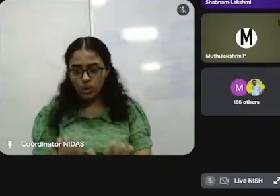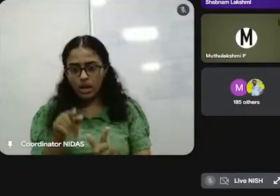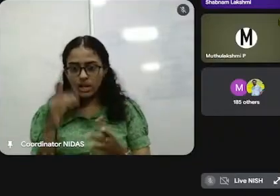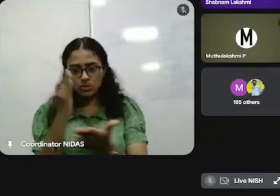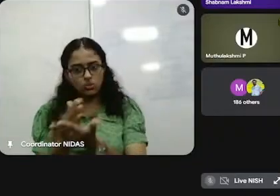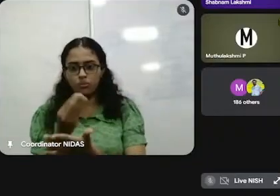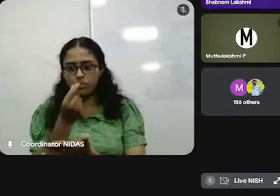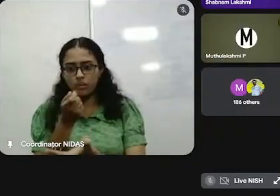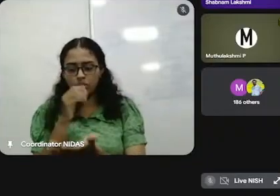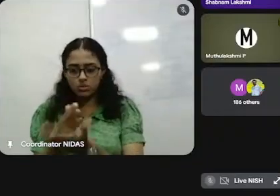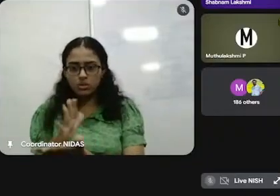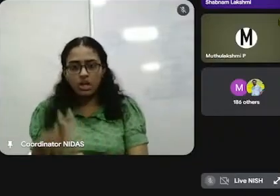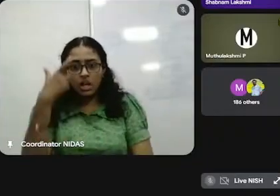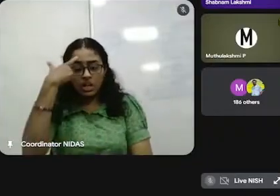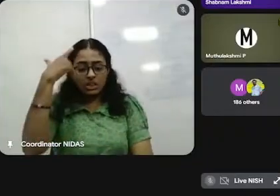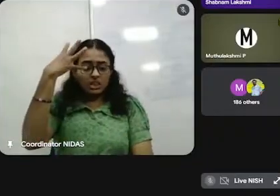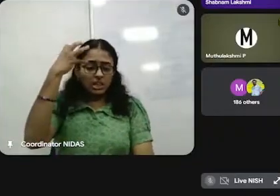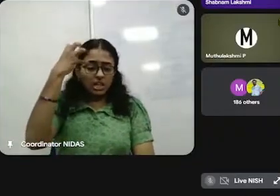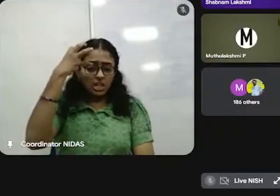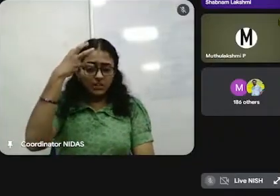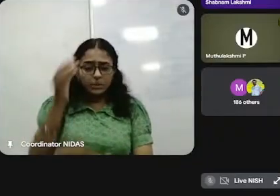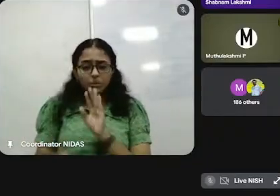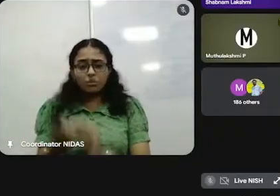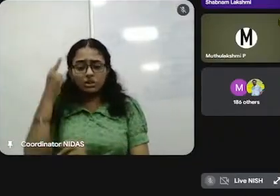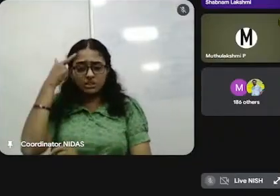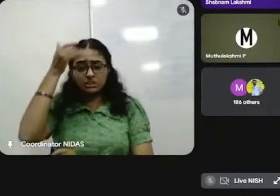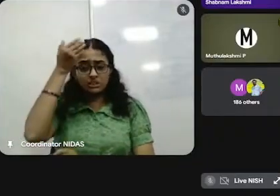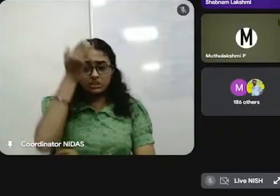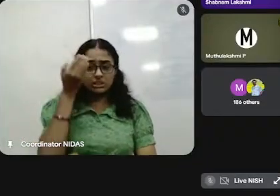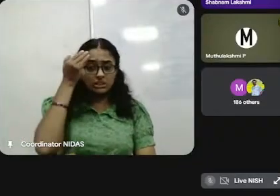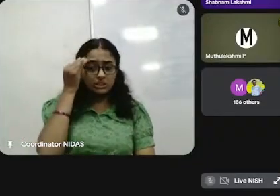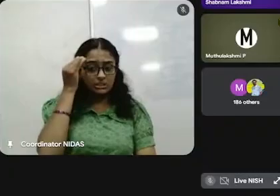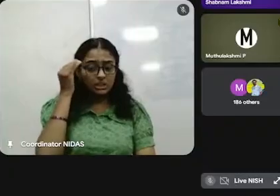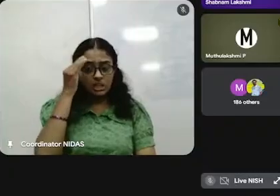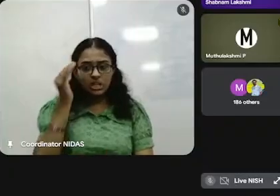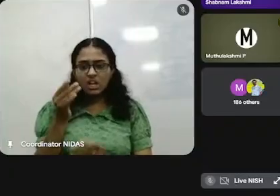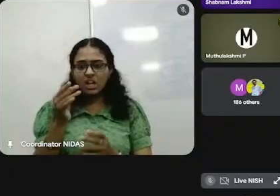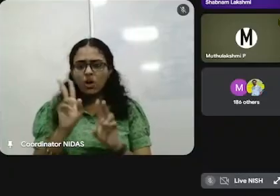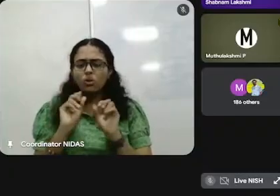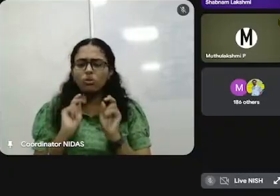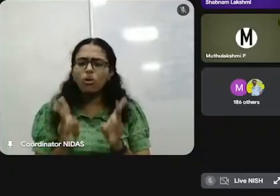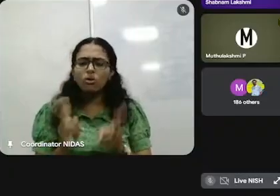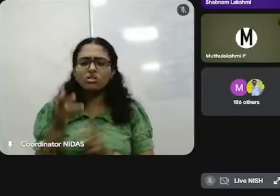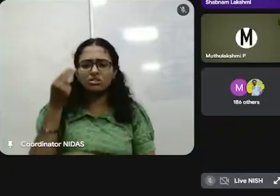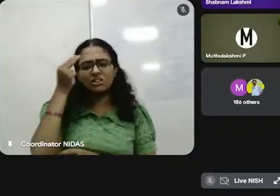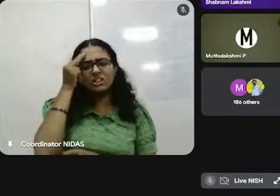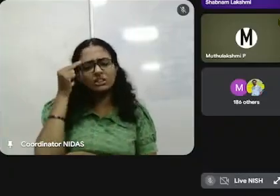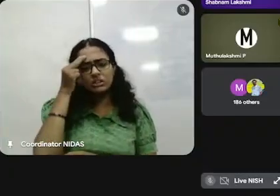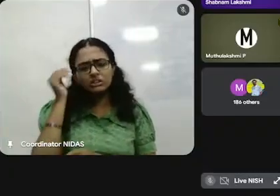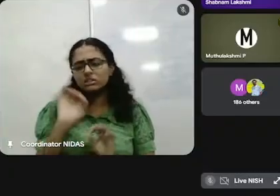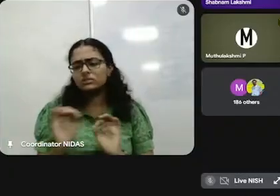ഈ തലവേദന വന്നിട്ടാകുമ്പോൾ തലേന്റെ ഒരു ഭാഗത്താണ് പെയിൻ ഉണ്ടാവുക. സാധാരണ വിക്സ് ആക്ച്വലി ഇതിലൊന്നും മാറില്ല.